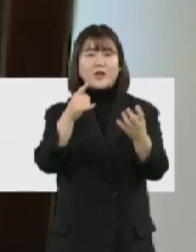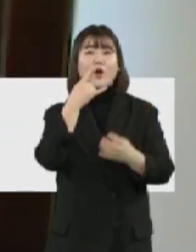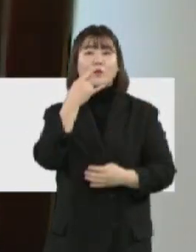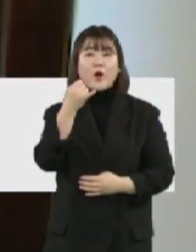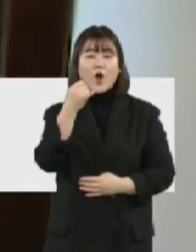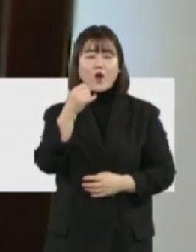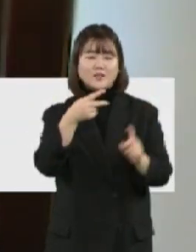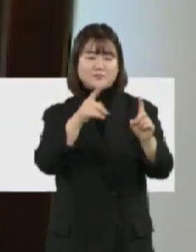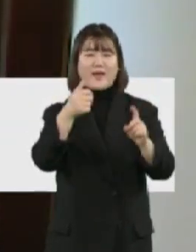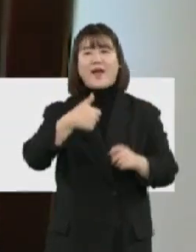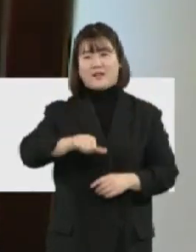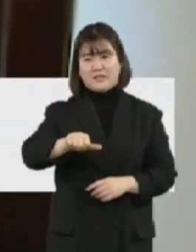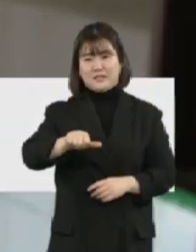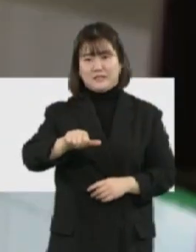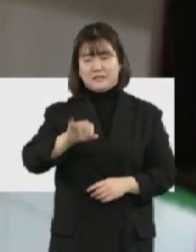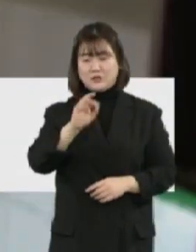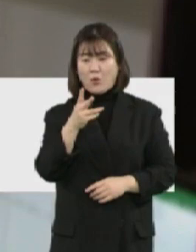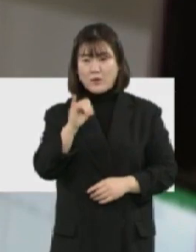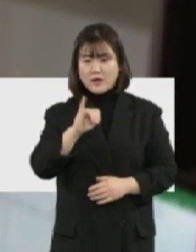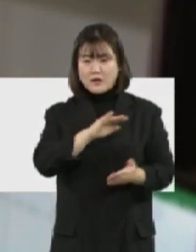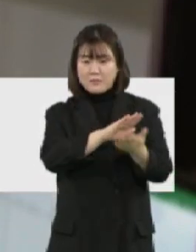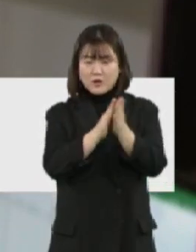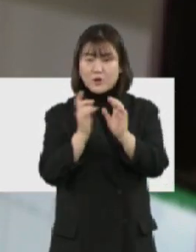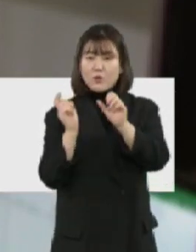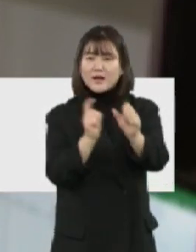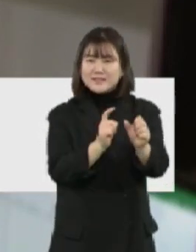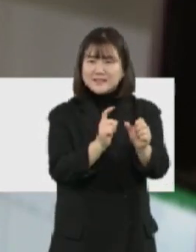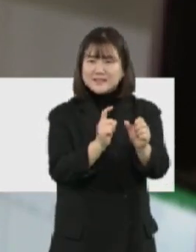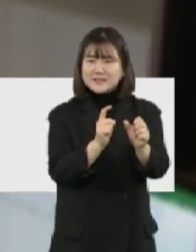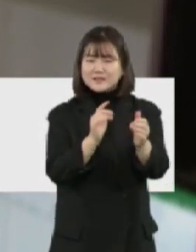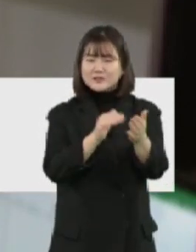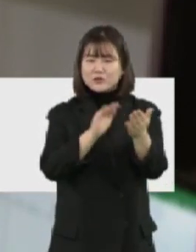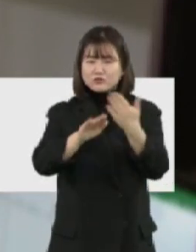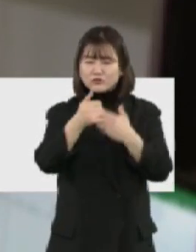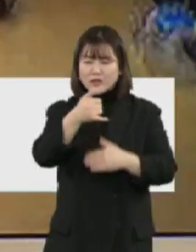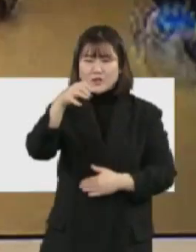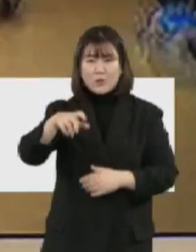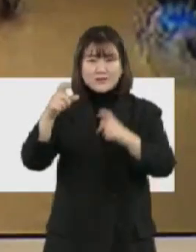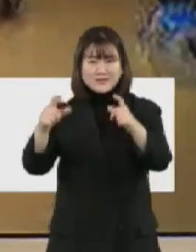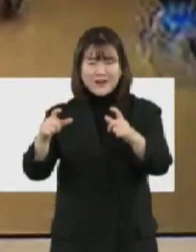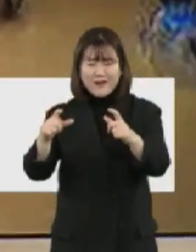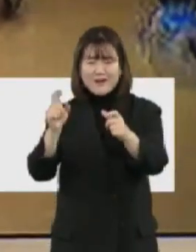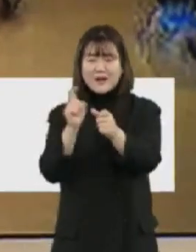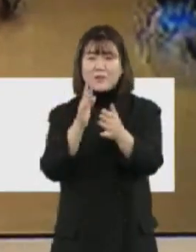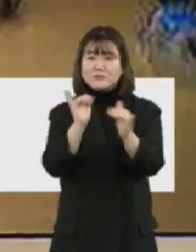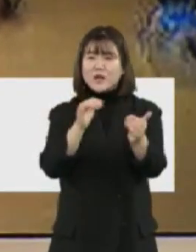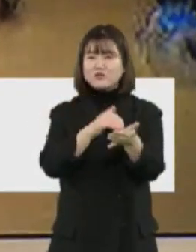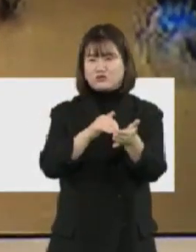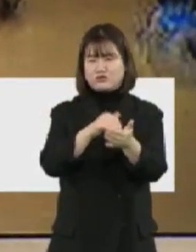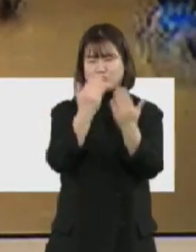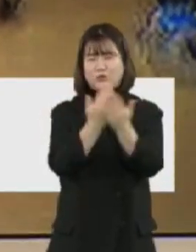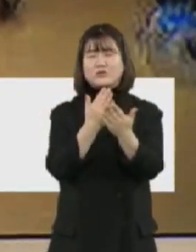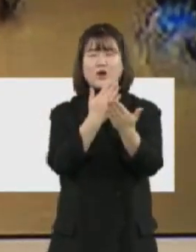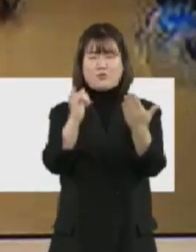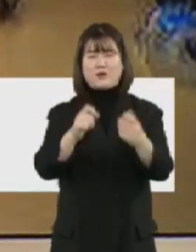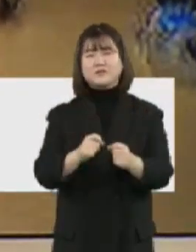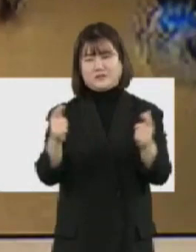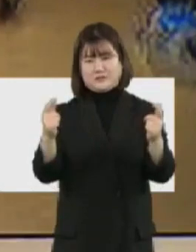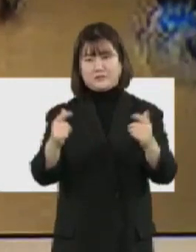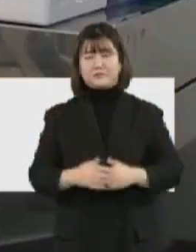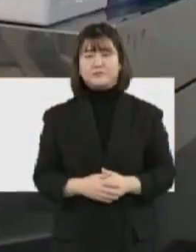어머니와 쉽 때 아들이 5 미크론 변이 확진 판정을 받아 세종 지역 미크론 감염자가 모두 9명으로